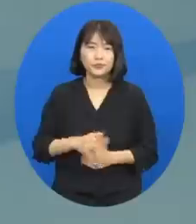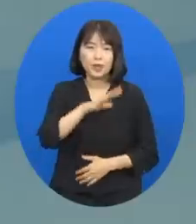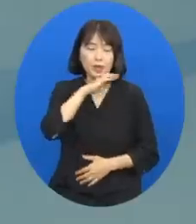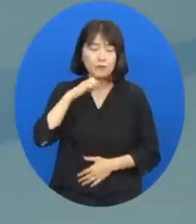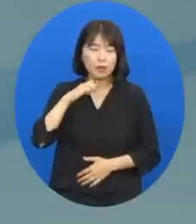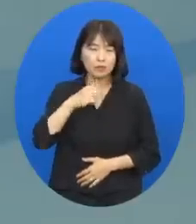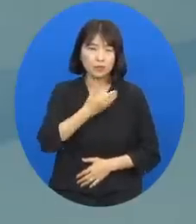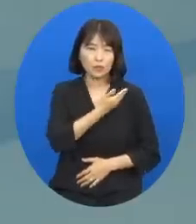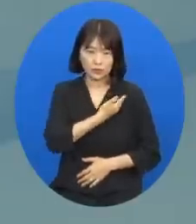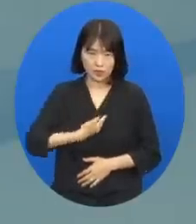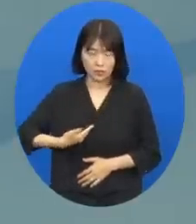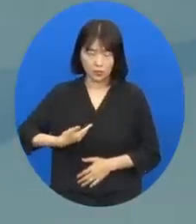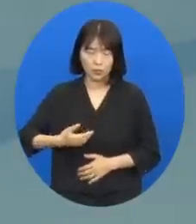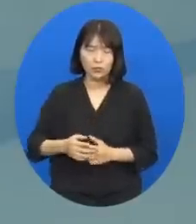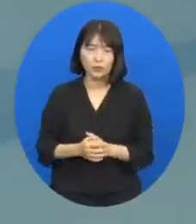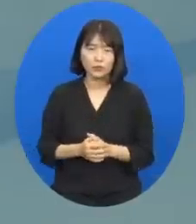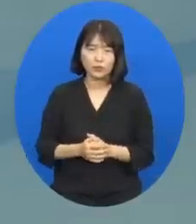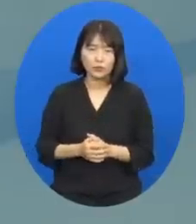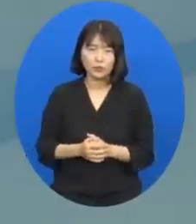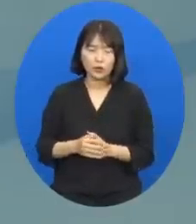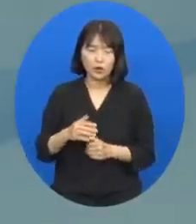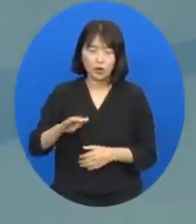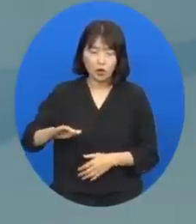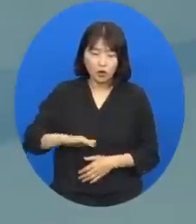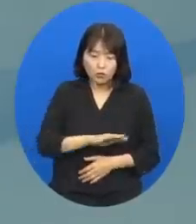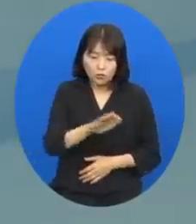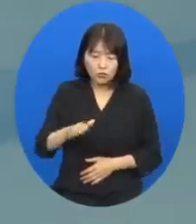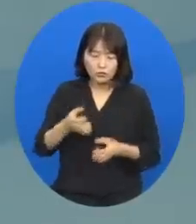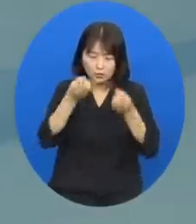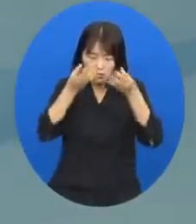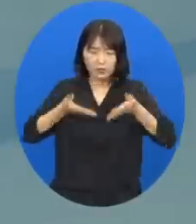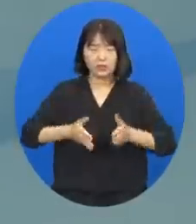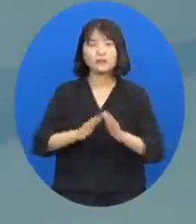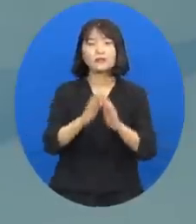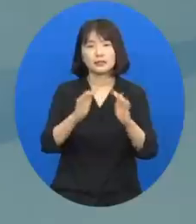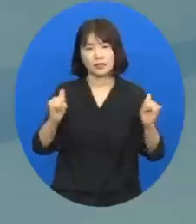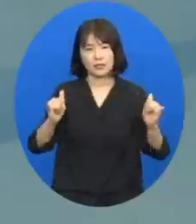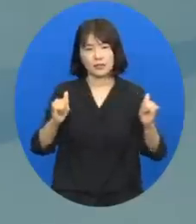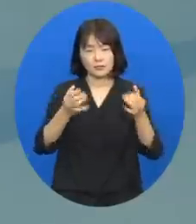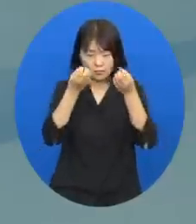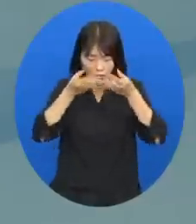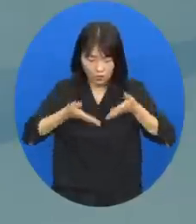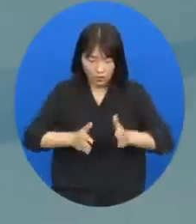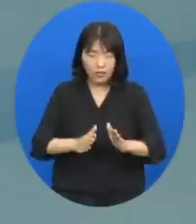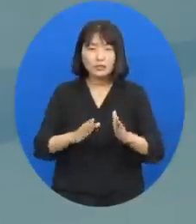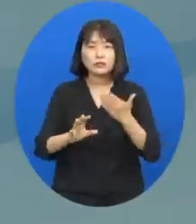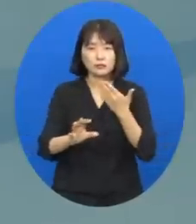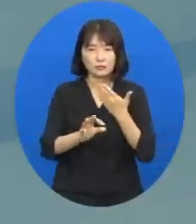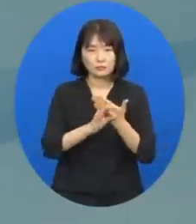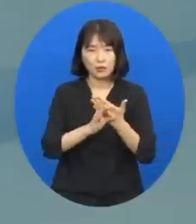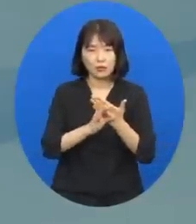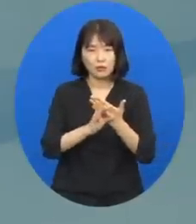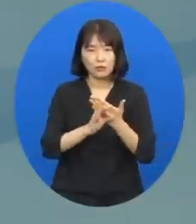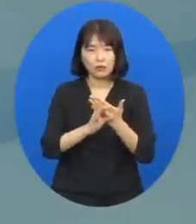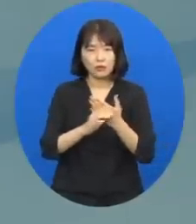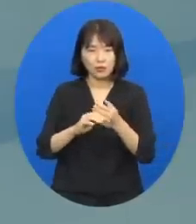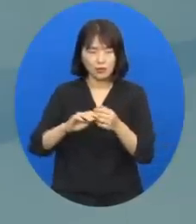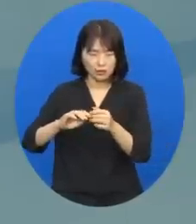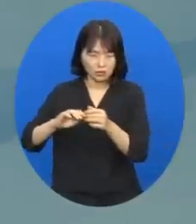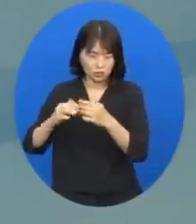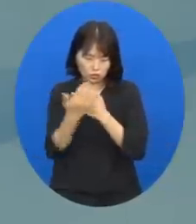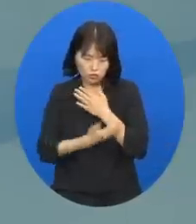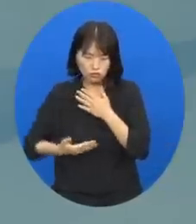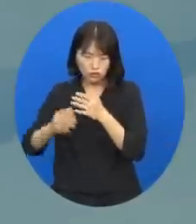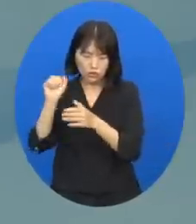때 무슨 얘길 하냐면 우리는 거듭난 사람 이라는 거예요 거듭났다 면 거듭나기 이전에 우리 육신의 열매 중에 하나인 이